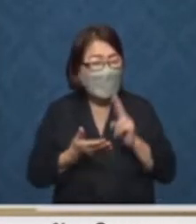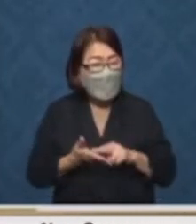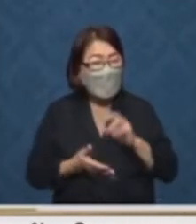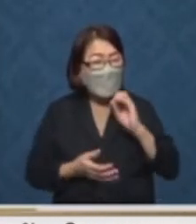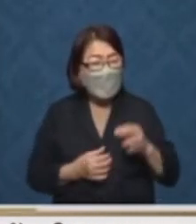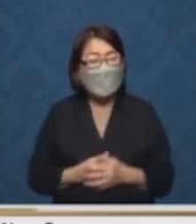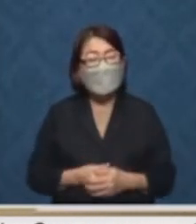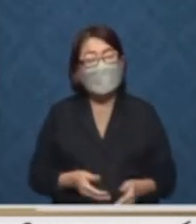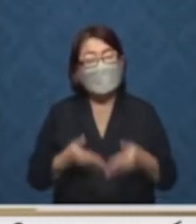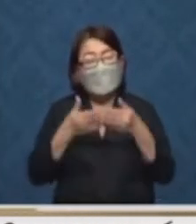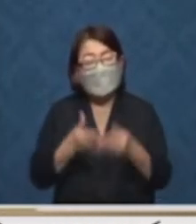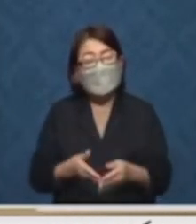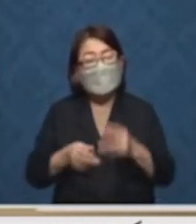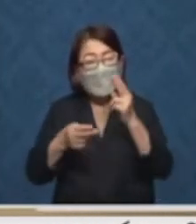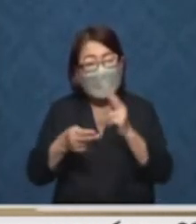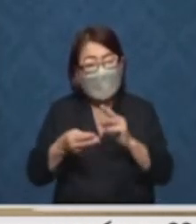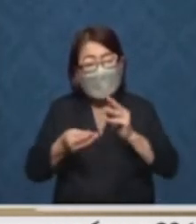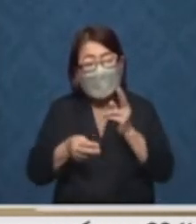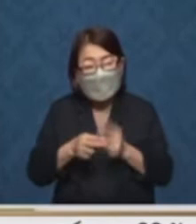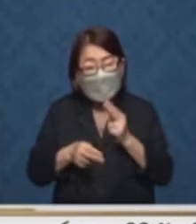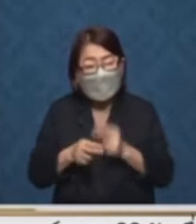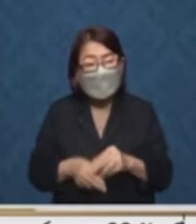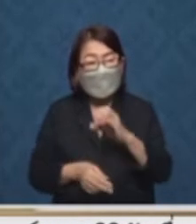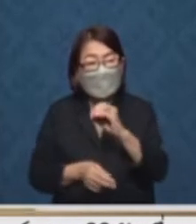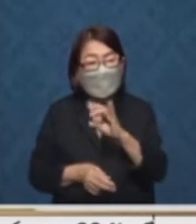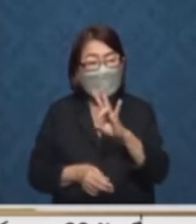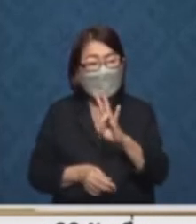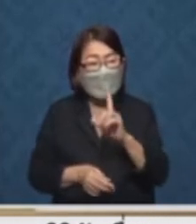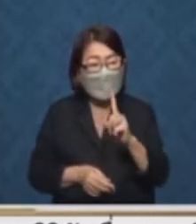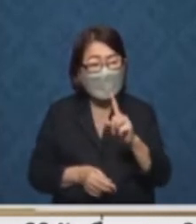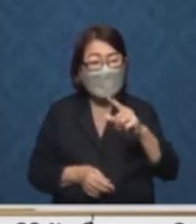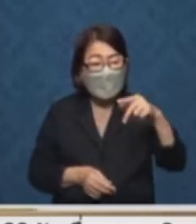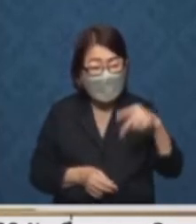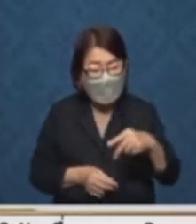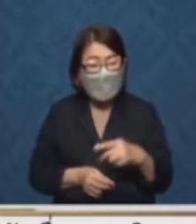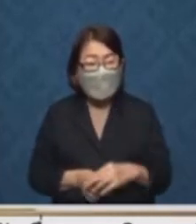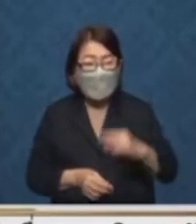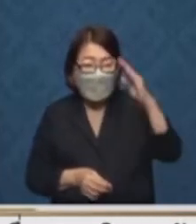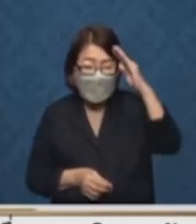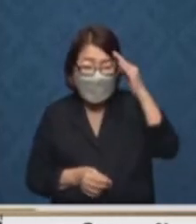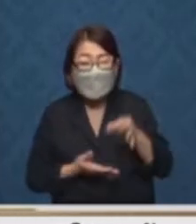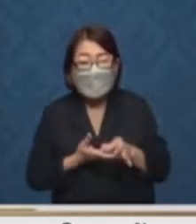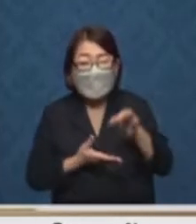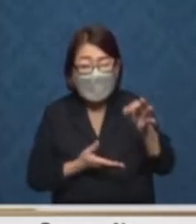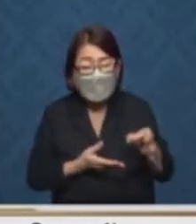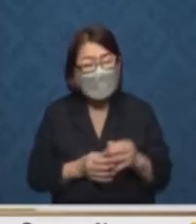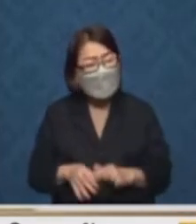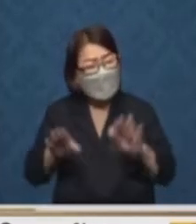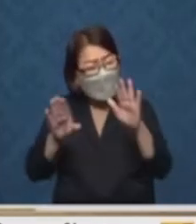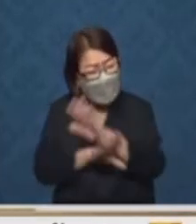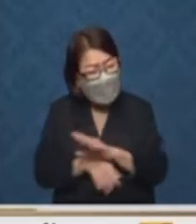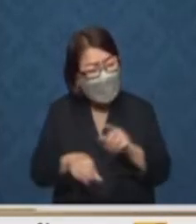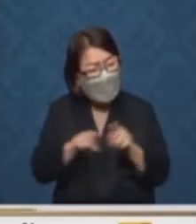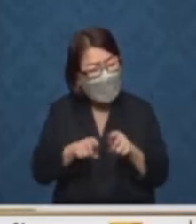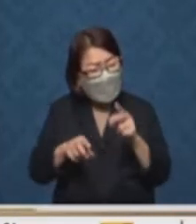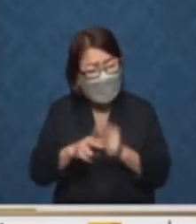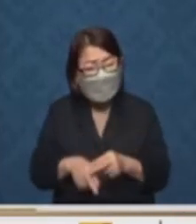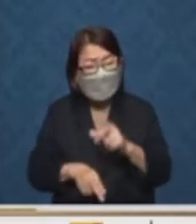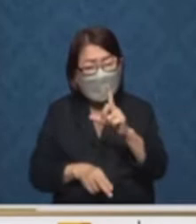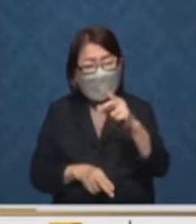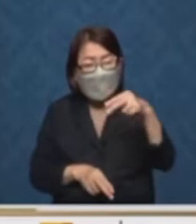าเรือ LPD รุ่น 071E เนี่ยที่กองทัพเรือซื้อเนี่ยมันเหมือนกับเรือ LPD